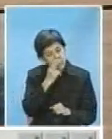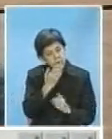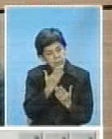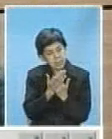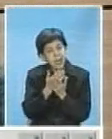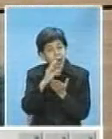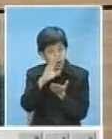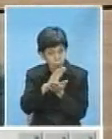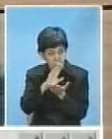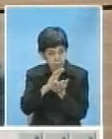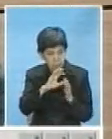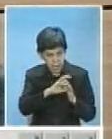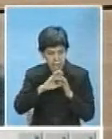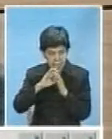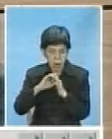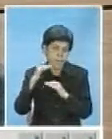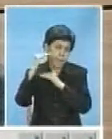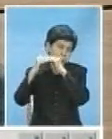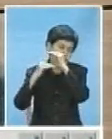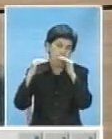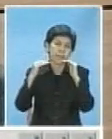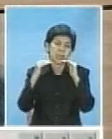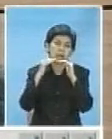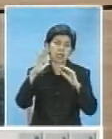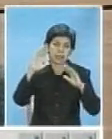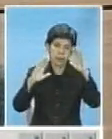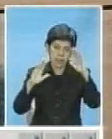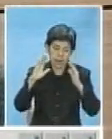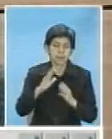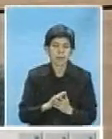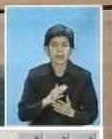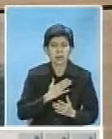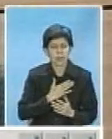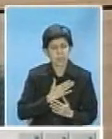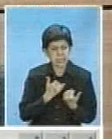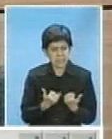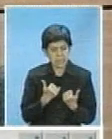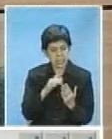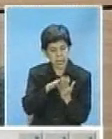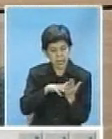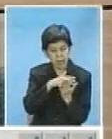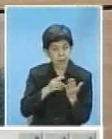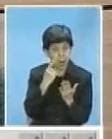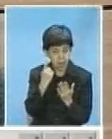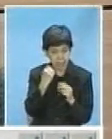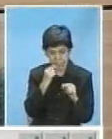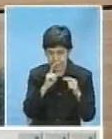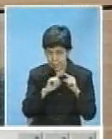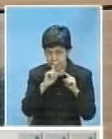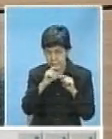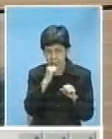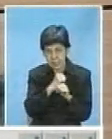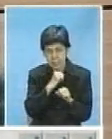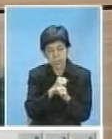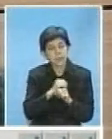างบประมาณที่ว่าด้วยเรื่องของการพัฒนาประชาธิปไตยนั้นอยากจะกราบเรียนว่าในยุทธศาสตร์แรกเลยค่ะเป็นยุทธศาสตร์การ